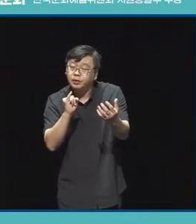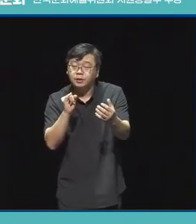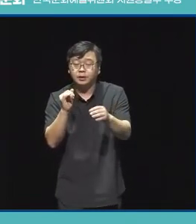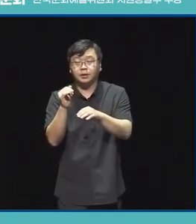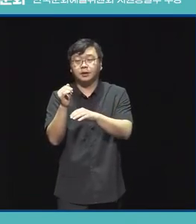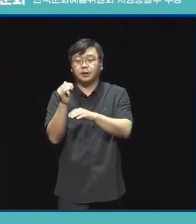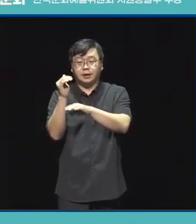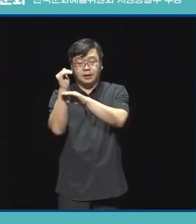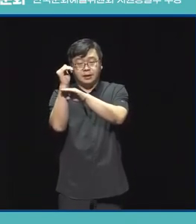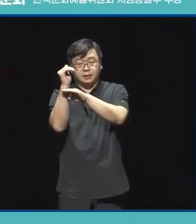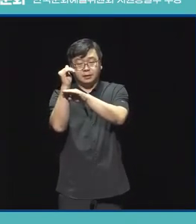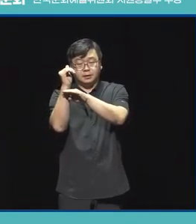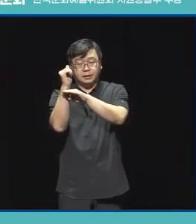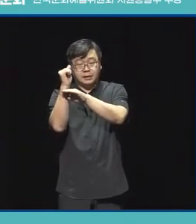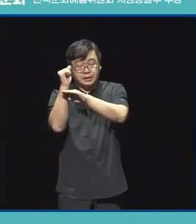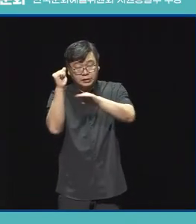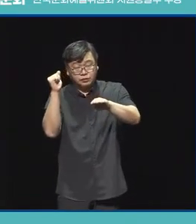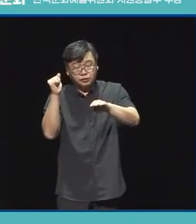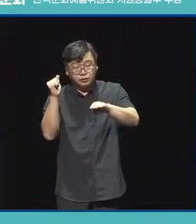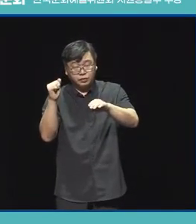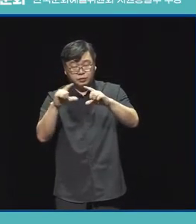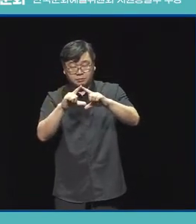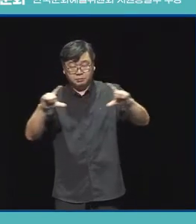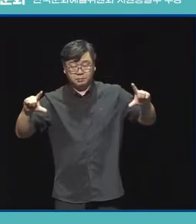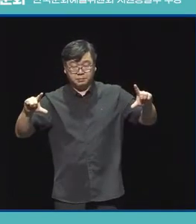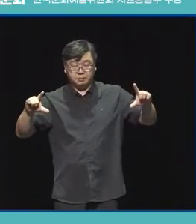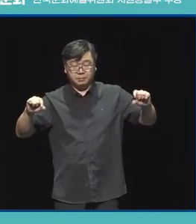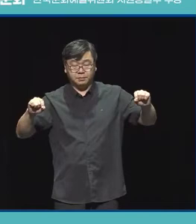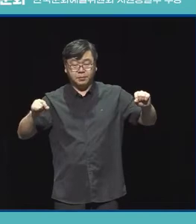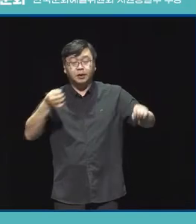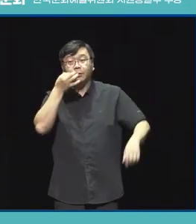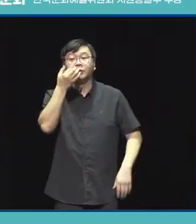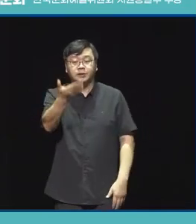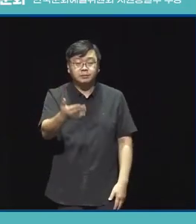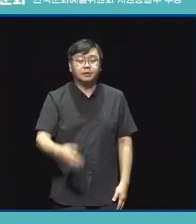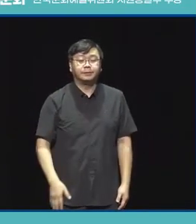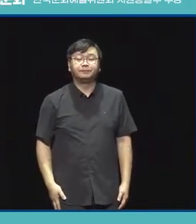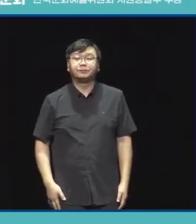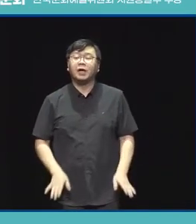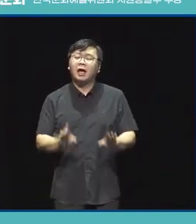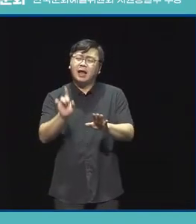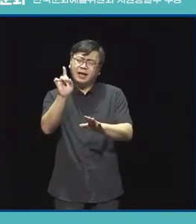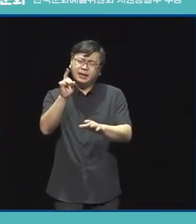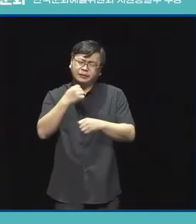같습니다. 다원예술 관련해서 마지막으로 좀 당부드리고 싶은 점은